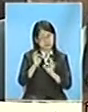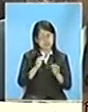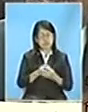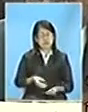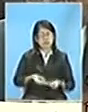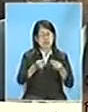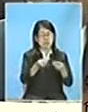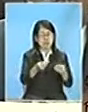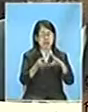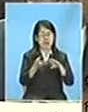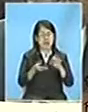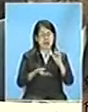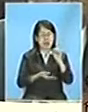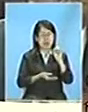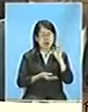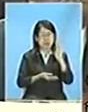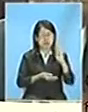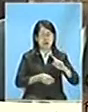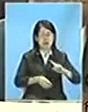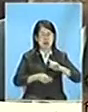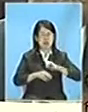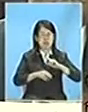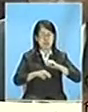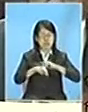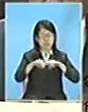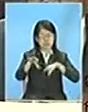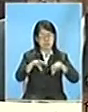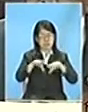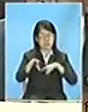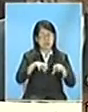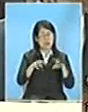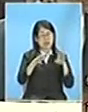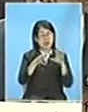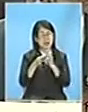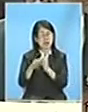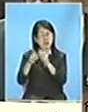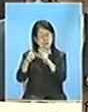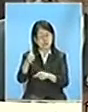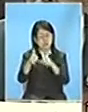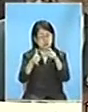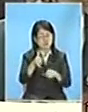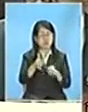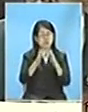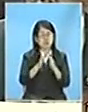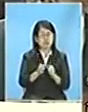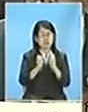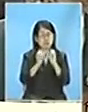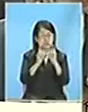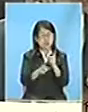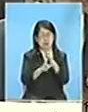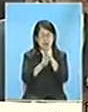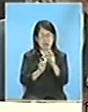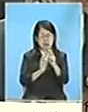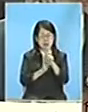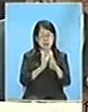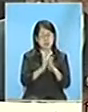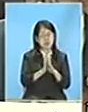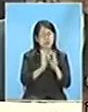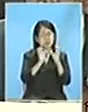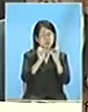มีอำนาจในการบริหารงานบุคคลตามกฎหมายว่าด้วยระเบียบข้าราชการครูและบุคลากรทางการศึกษ